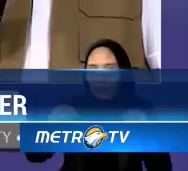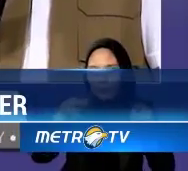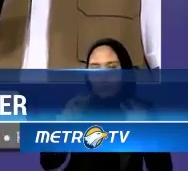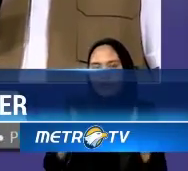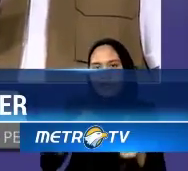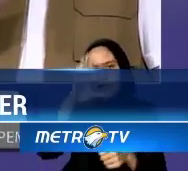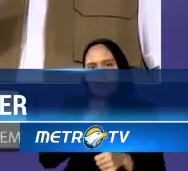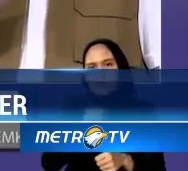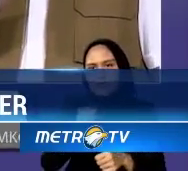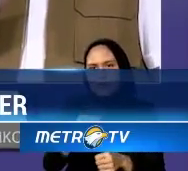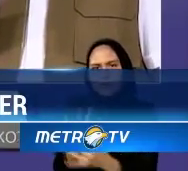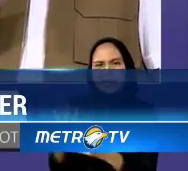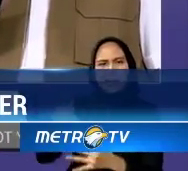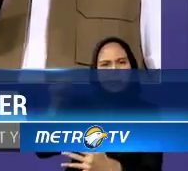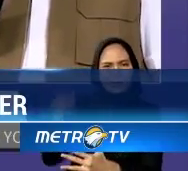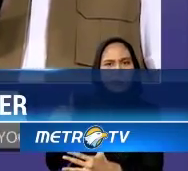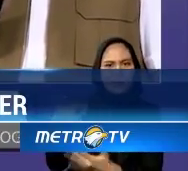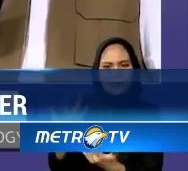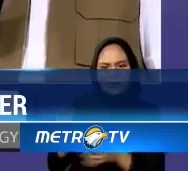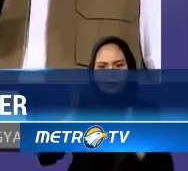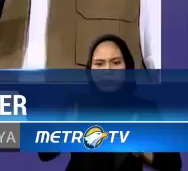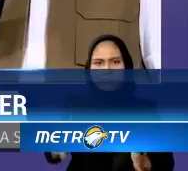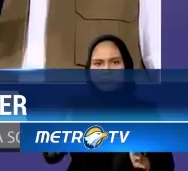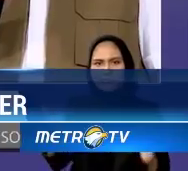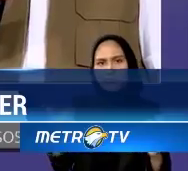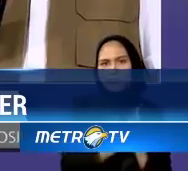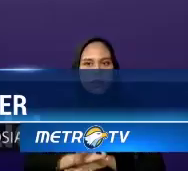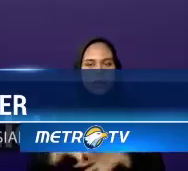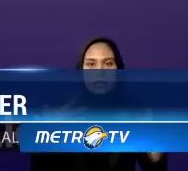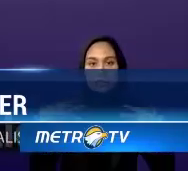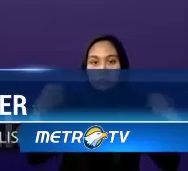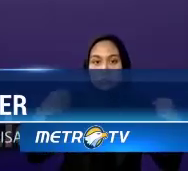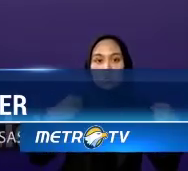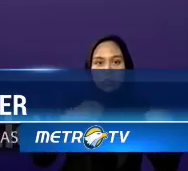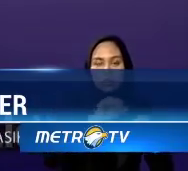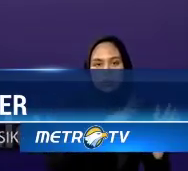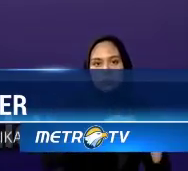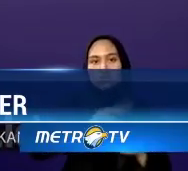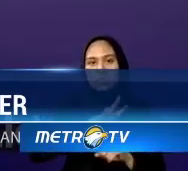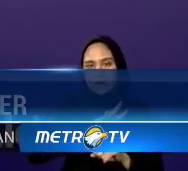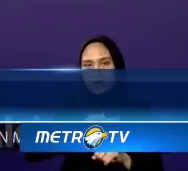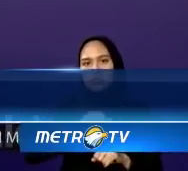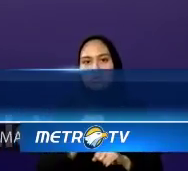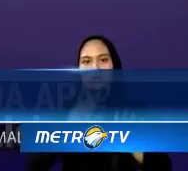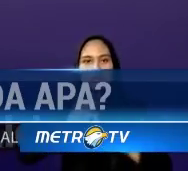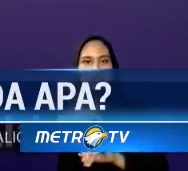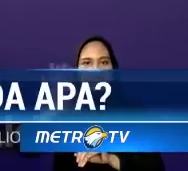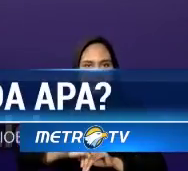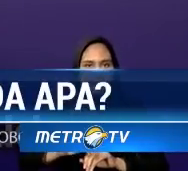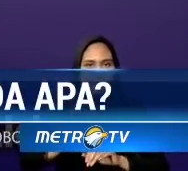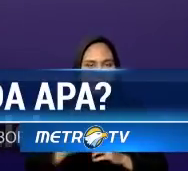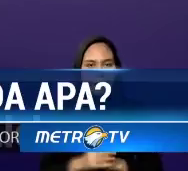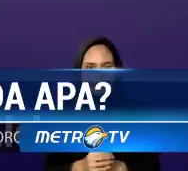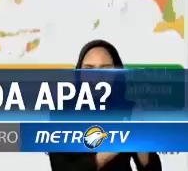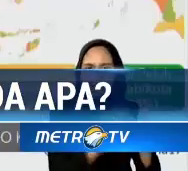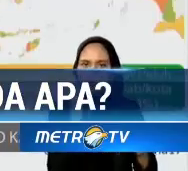Koordinator Tim Pakar dan Juru Bicara Pemerintah Penanganan COVID-19, Wiku Adhisa Smito, mengatakan terjadi penambahan zona merah dan